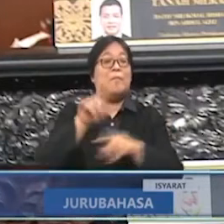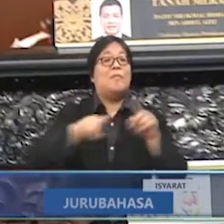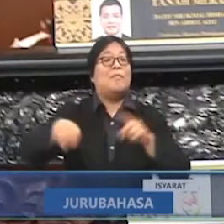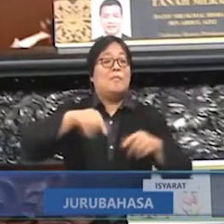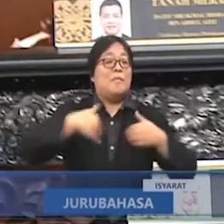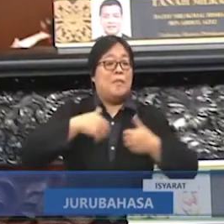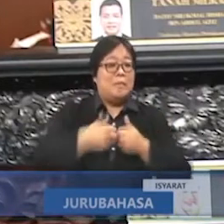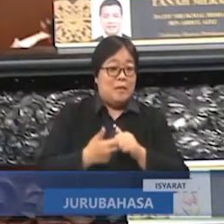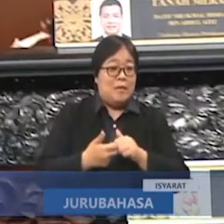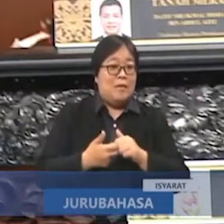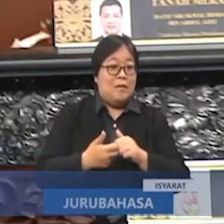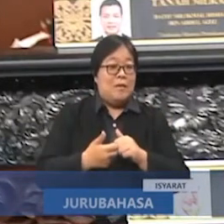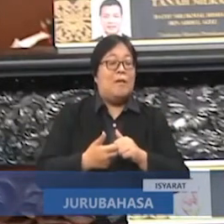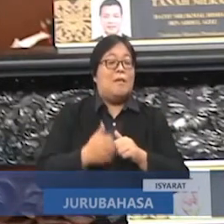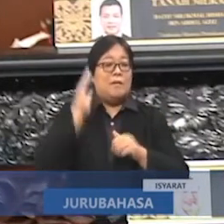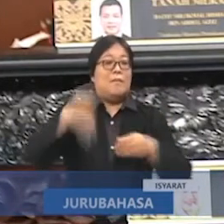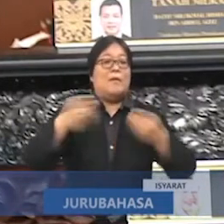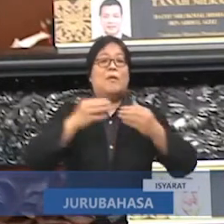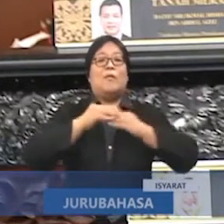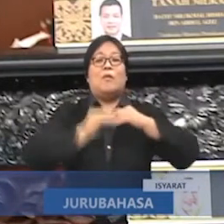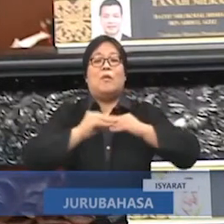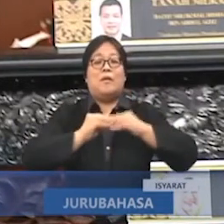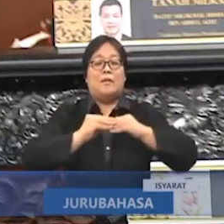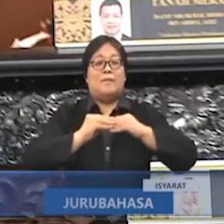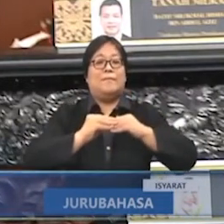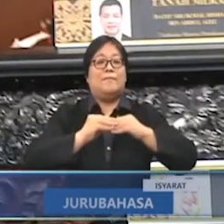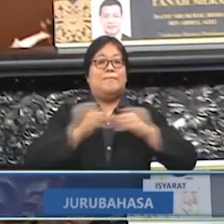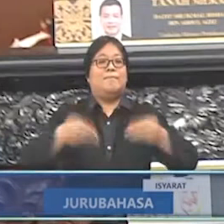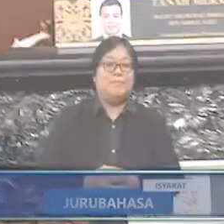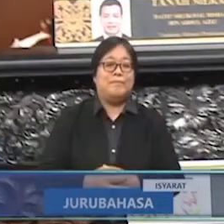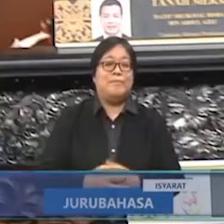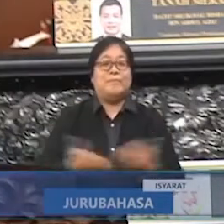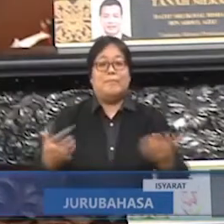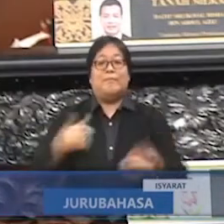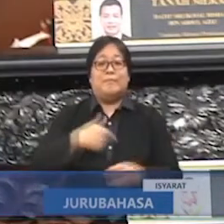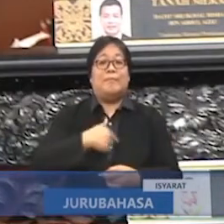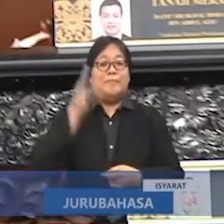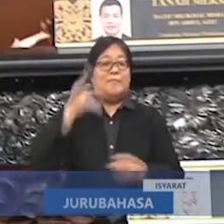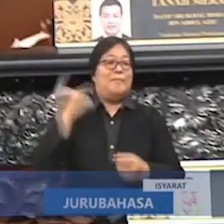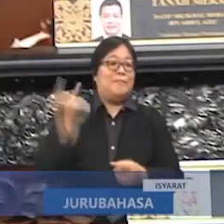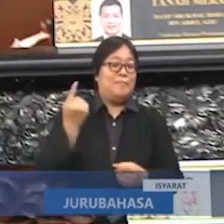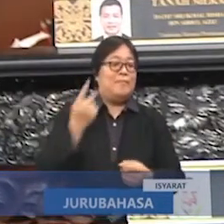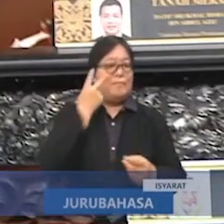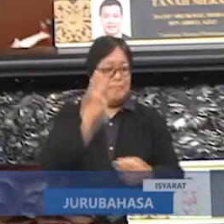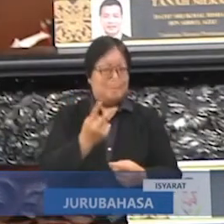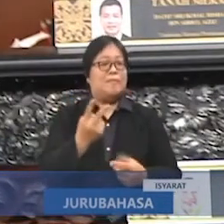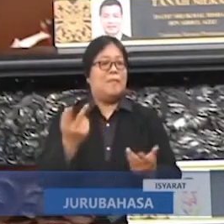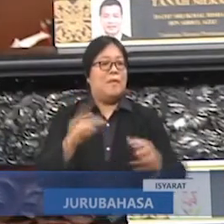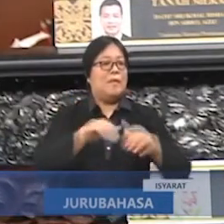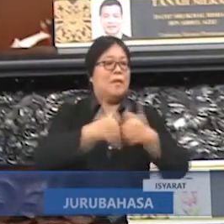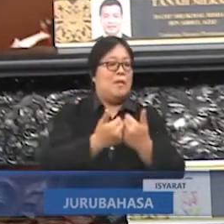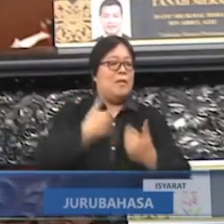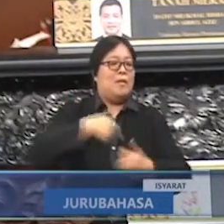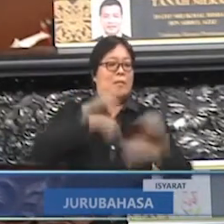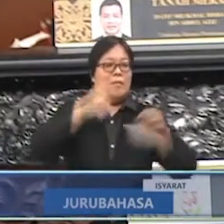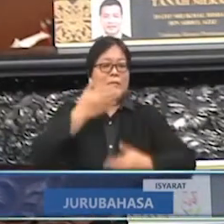ada masalah dan kita akan memberikan kelonggaran untuk memberikan pinjaman. Kita akan sentiasa melihat untuk bagaimana untuk